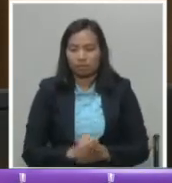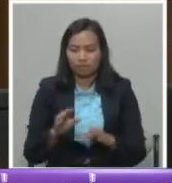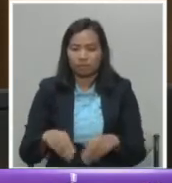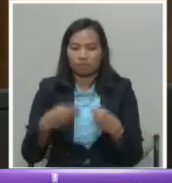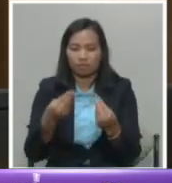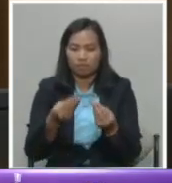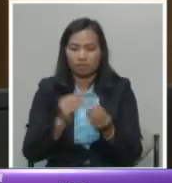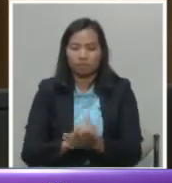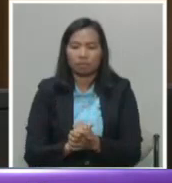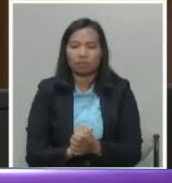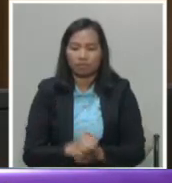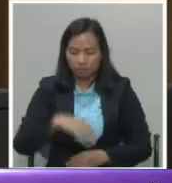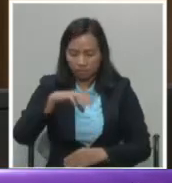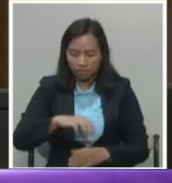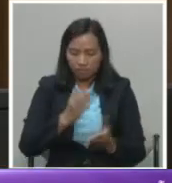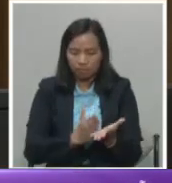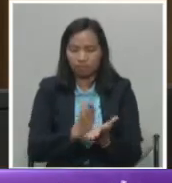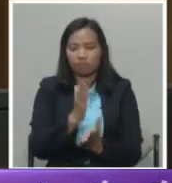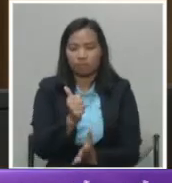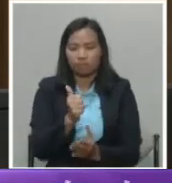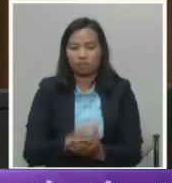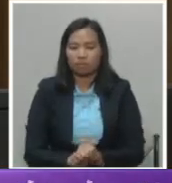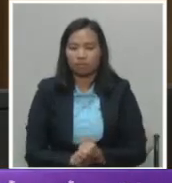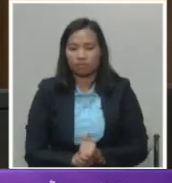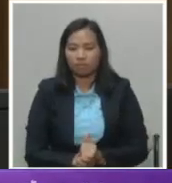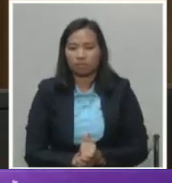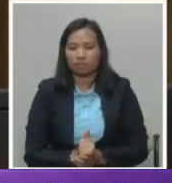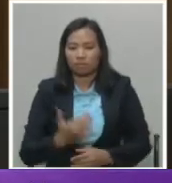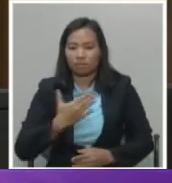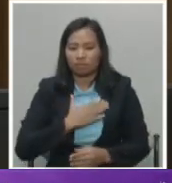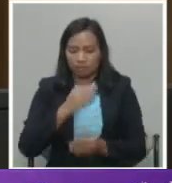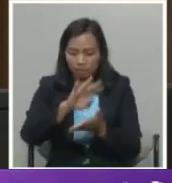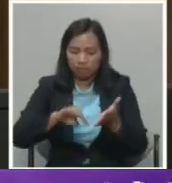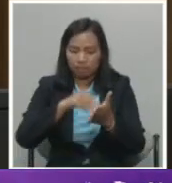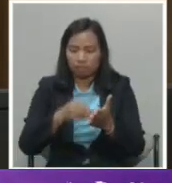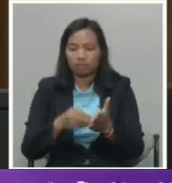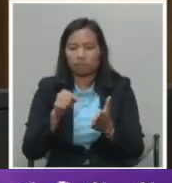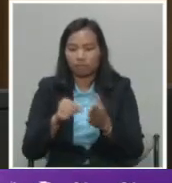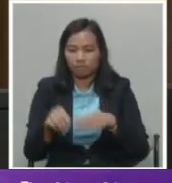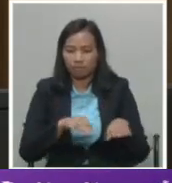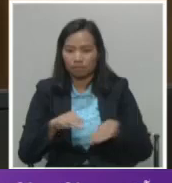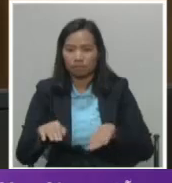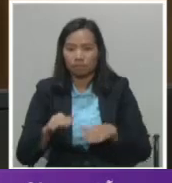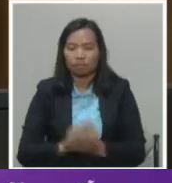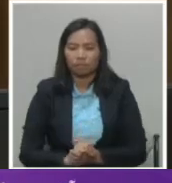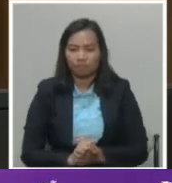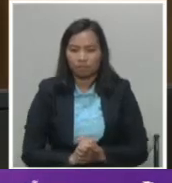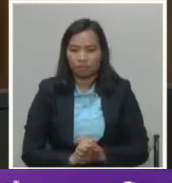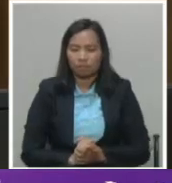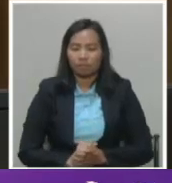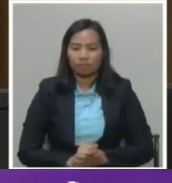ให้หน่วยงานน่ะที่ว่าเขาขาดไอ้เนี่ยในเมื่อเขาไม่ได้เขาถูกตัดออกไปเขามีแผนงานของการไหนที่เขามีความพร้อมกว่าก็ต้องให้เขากลับ